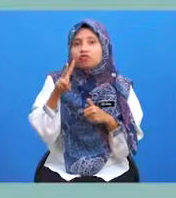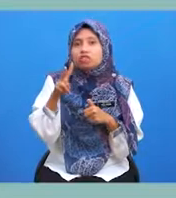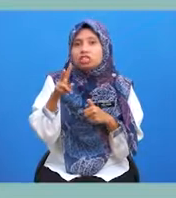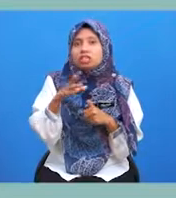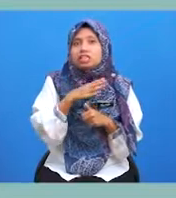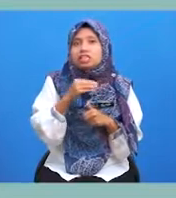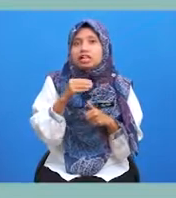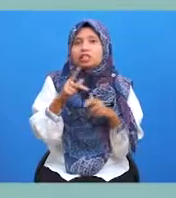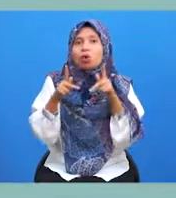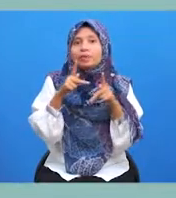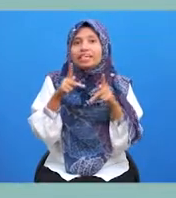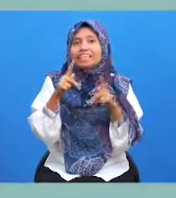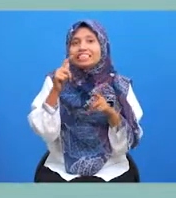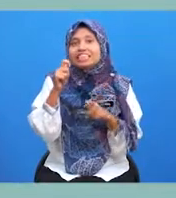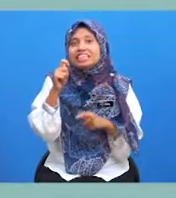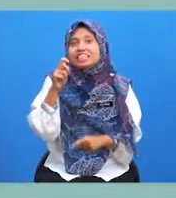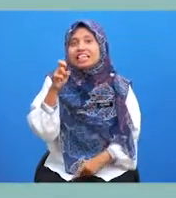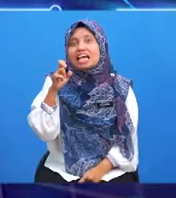komunikasi telekonferensi.